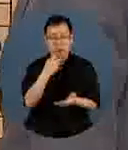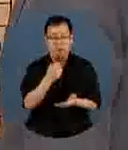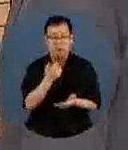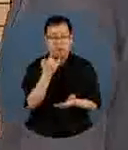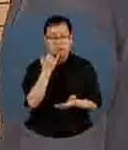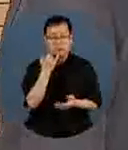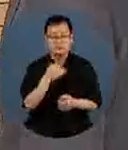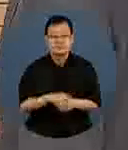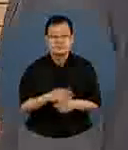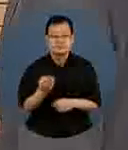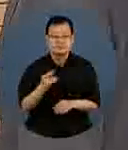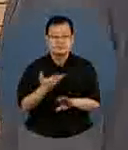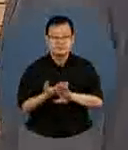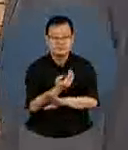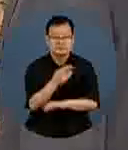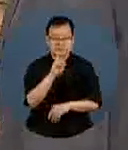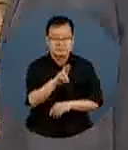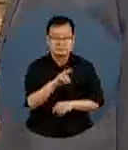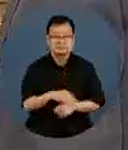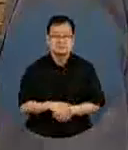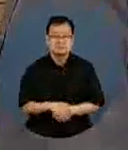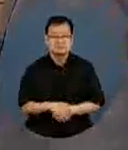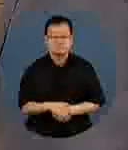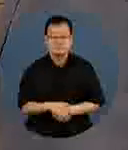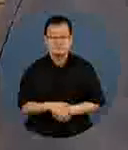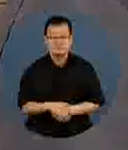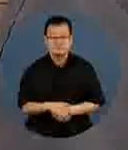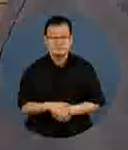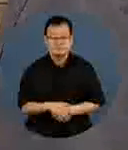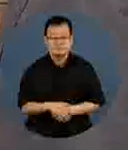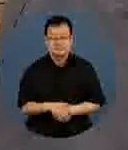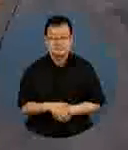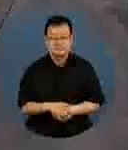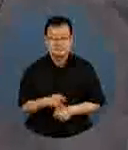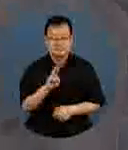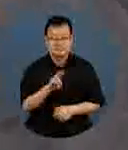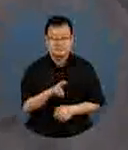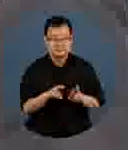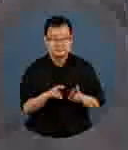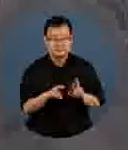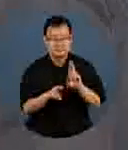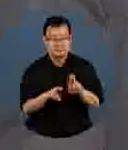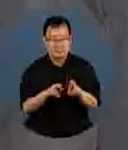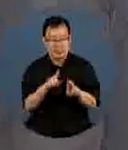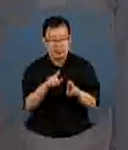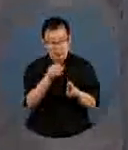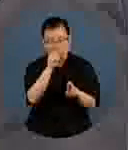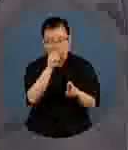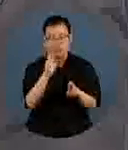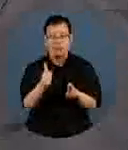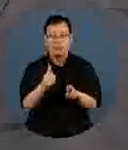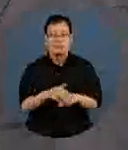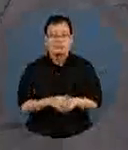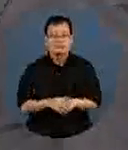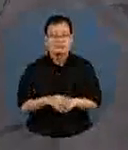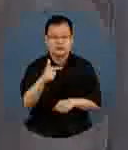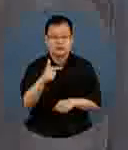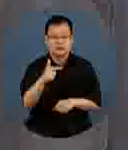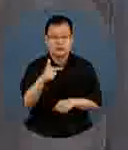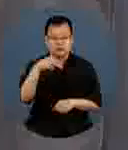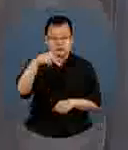일단 손을 뺐죠. 네, 네. 이쪽을 두었나요? 네, 거기 하나 놓으니까 하나 젖혔는데 이게 좋았어요. 네. 나와서 선수를 놓고,